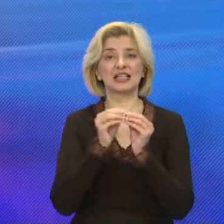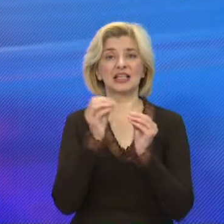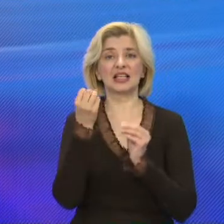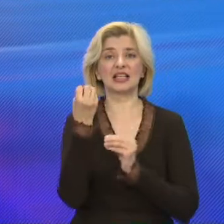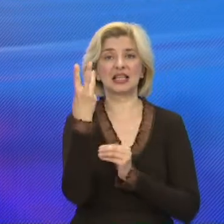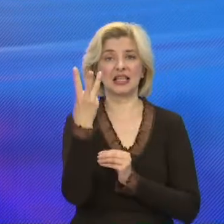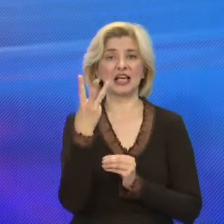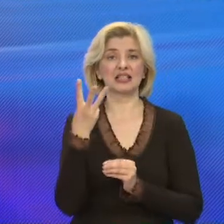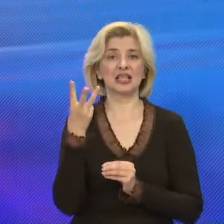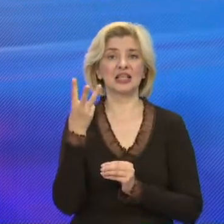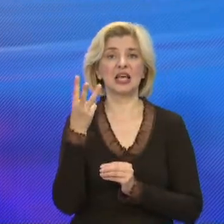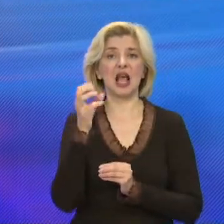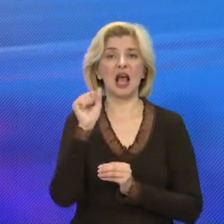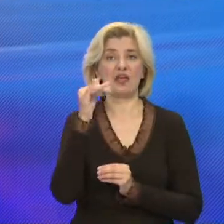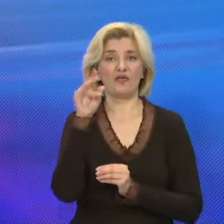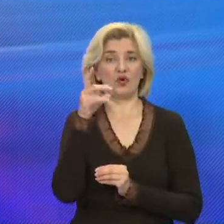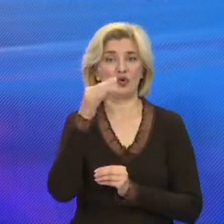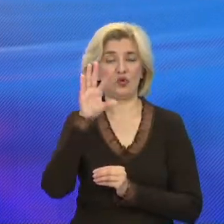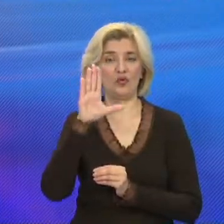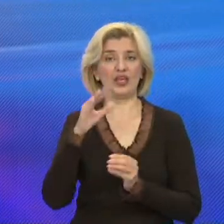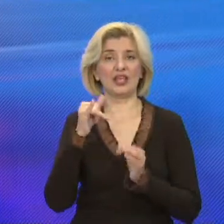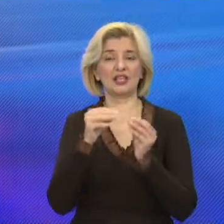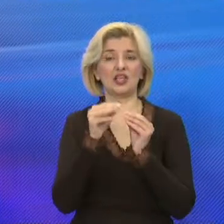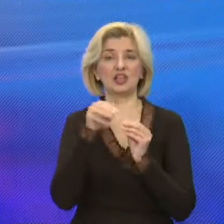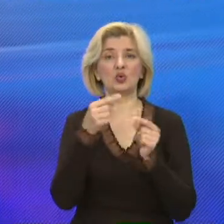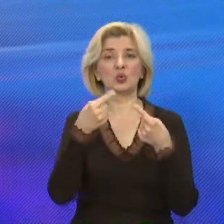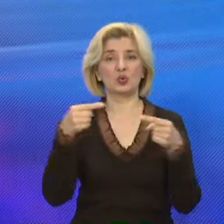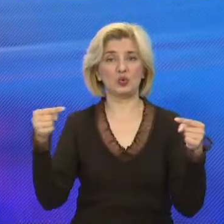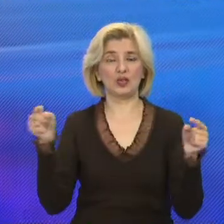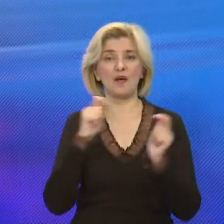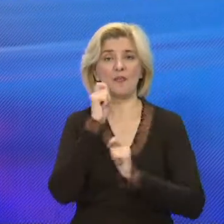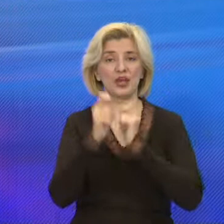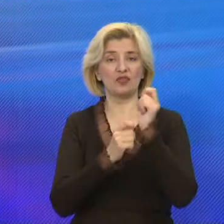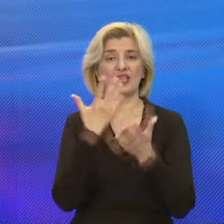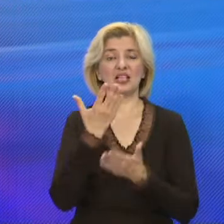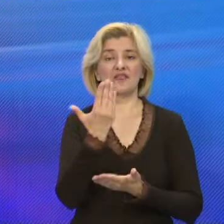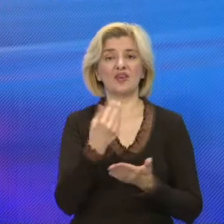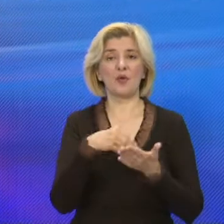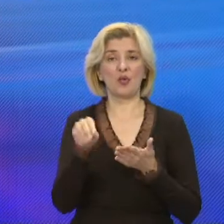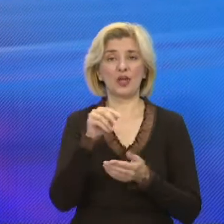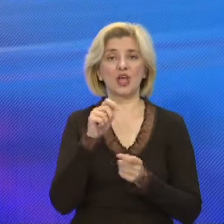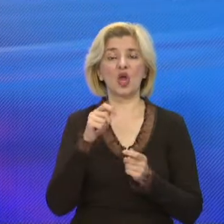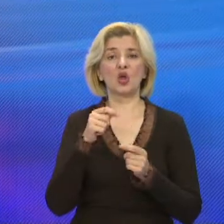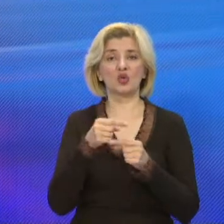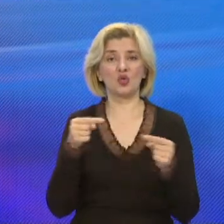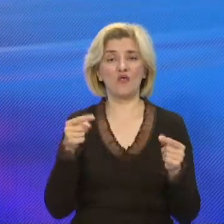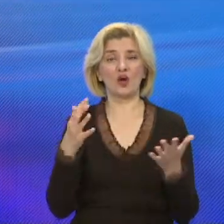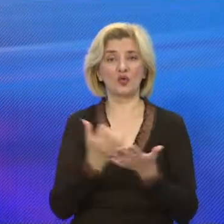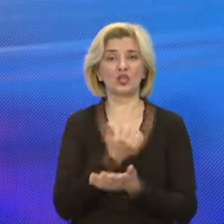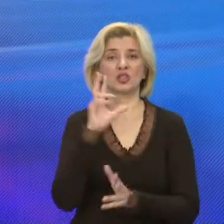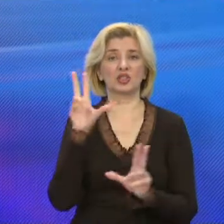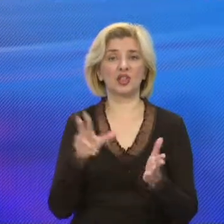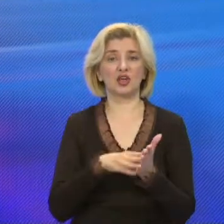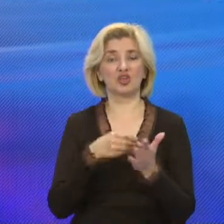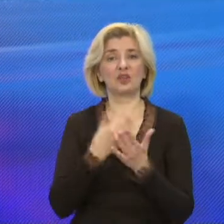13-х айфонов и еще 10 тысяч других денежных призов. Если вы покупаете товар «Удачи», значит, вам точно повезет. Лето